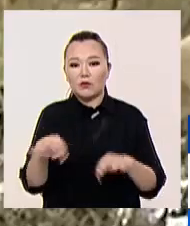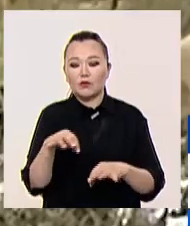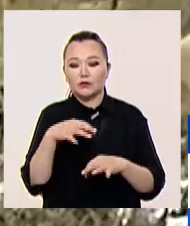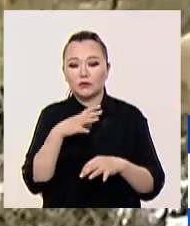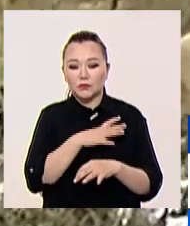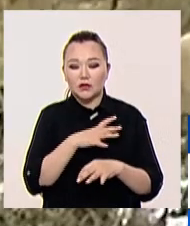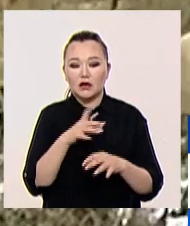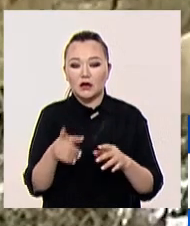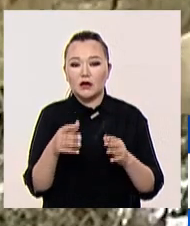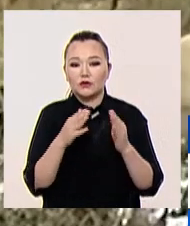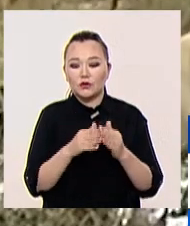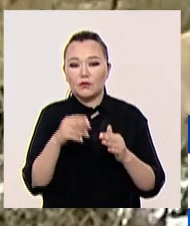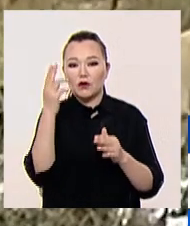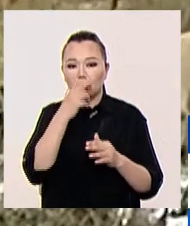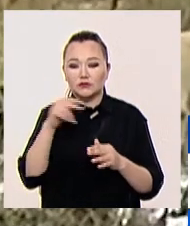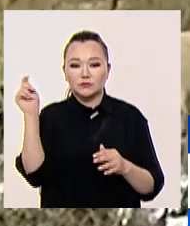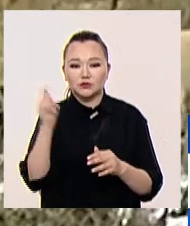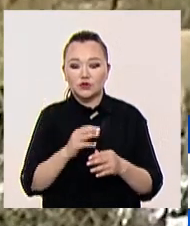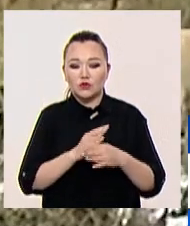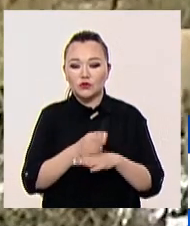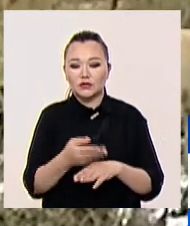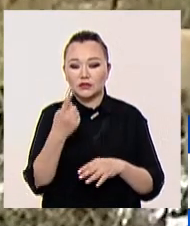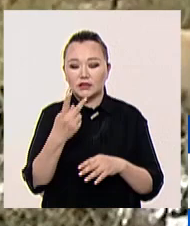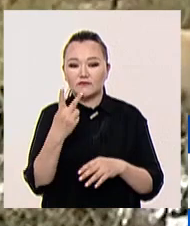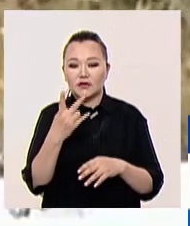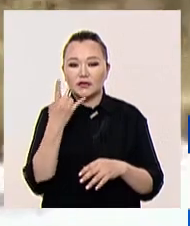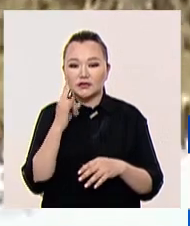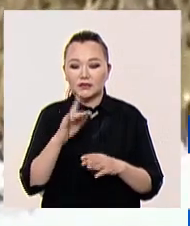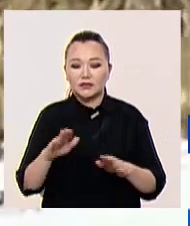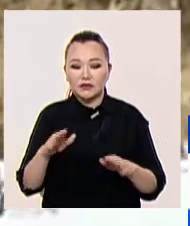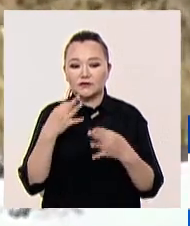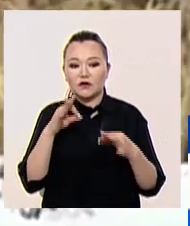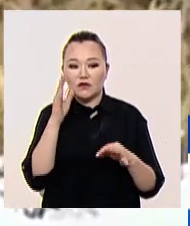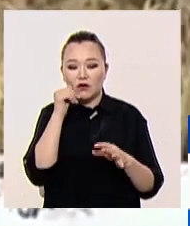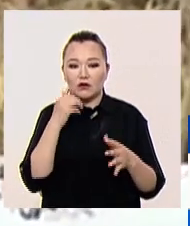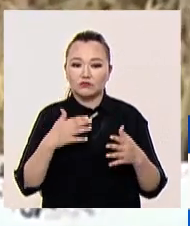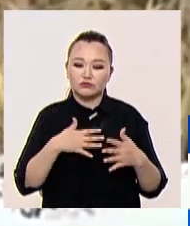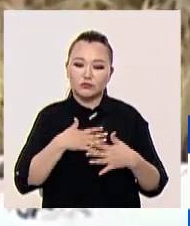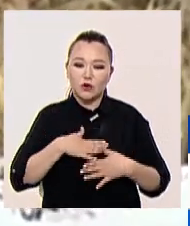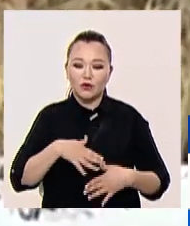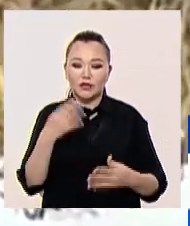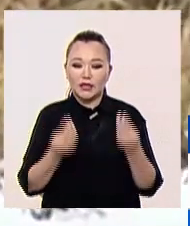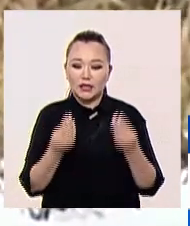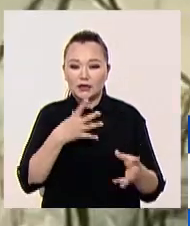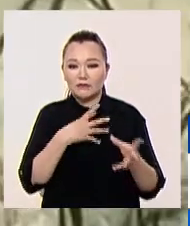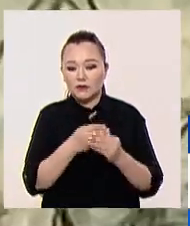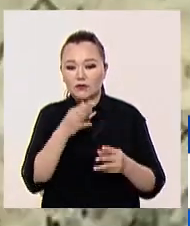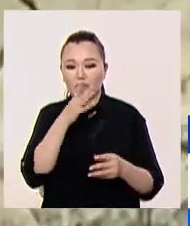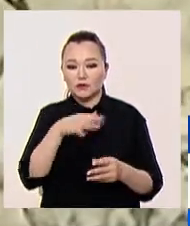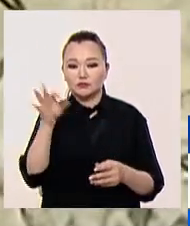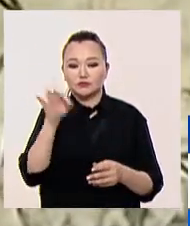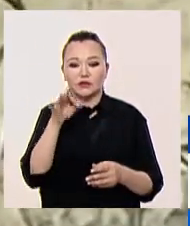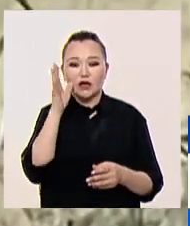жіберіпті. Ал сол үйге Елордадан қонаққа келген бір үйдің екі баласы босатылған итпен алаңсыз ойнаған екен. Бірақ бір мезетте